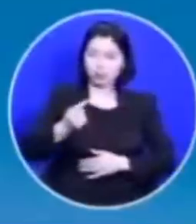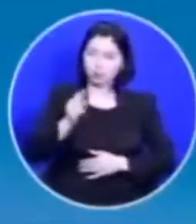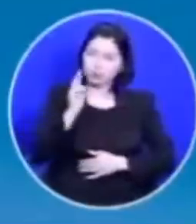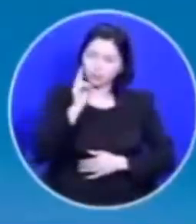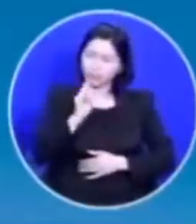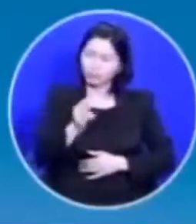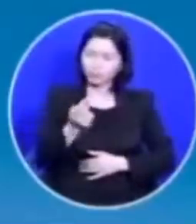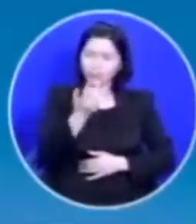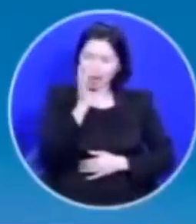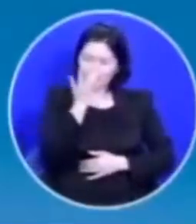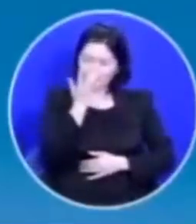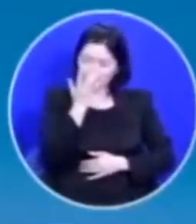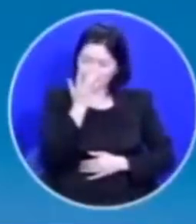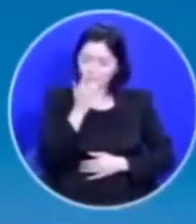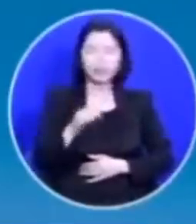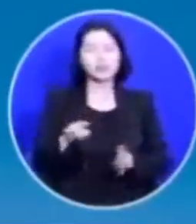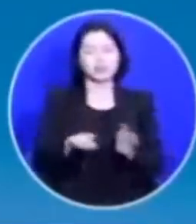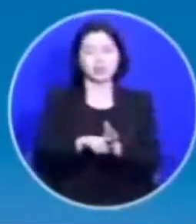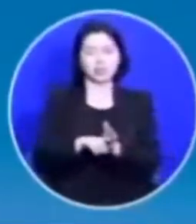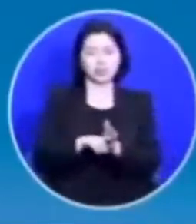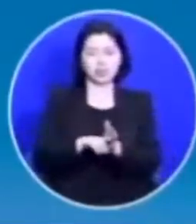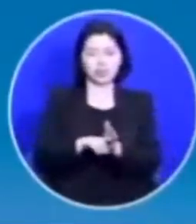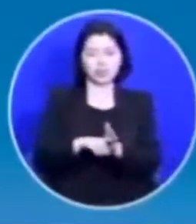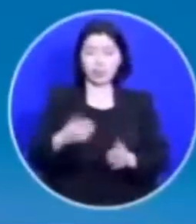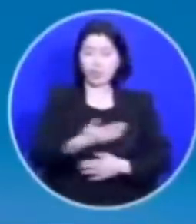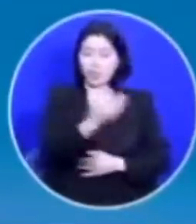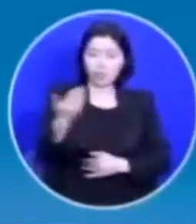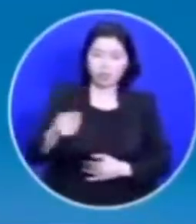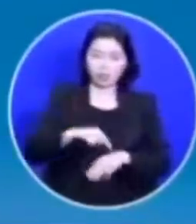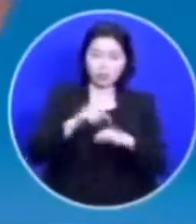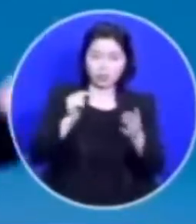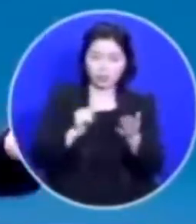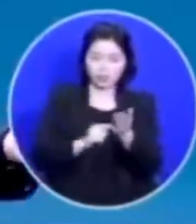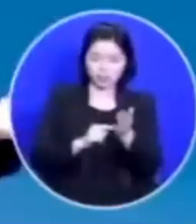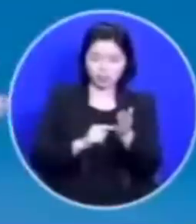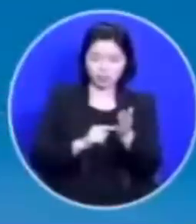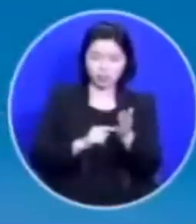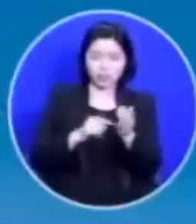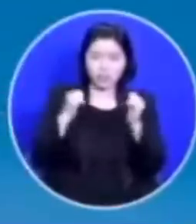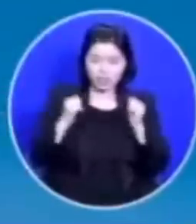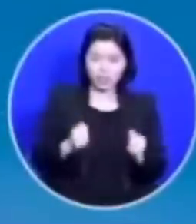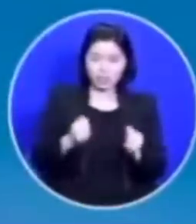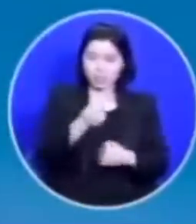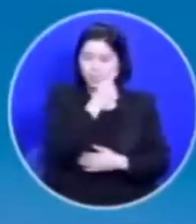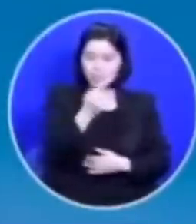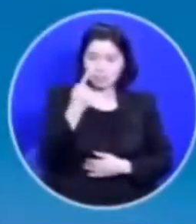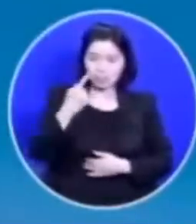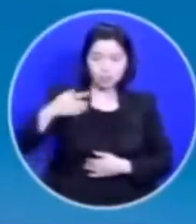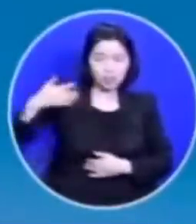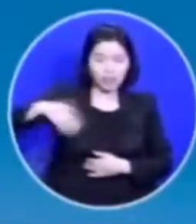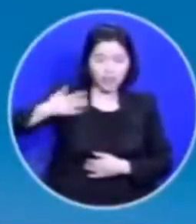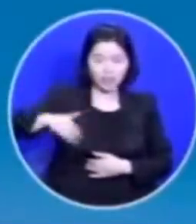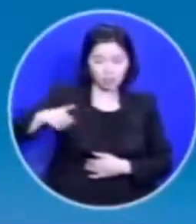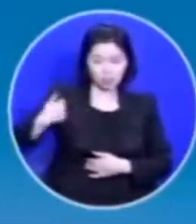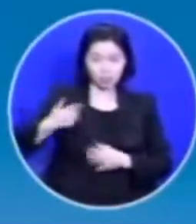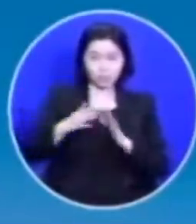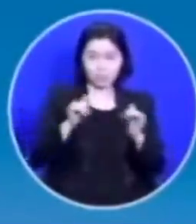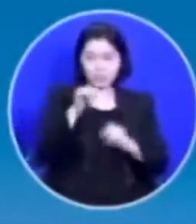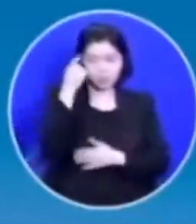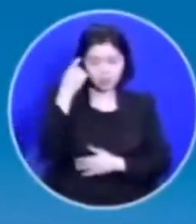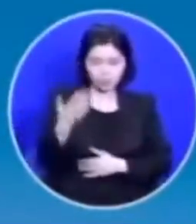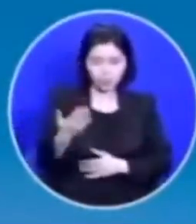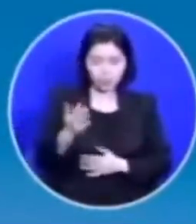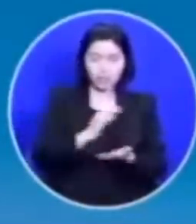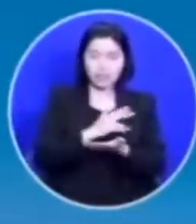믿어요 여러분 예수님 여러분 안에 계신 증거를 아직도 모르는 분이 있습니까 예수님을 주님